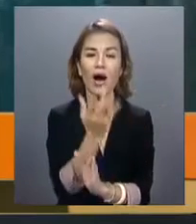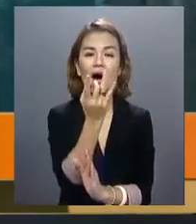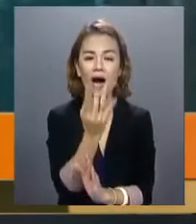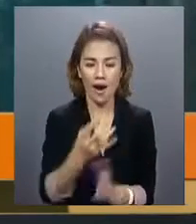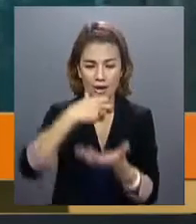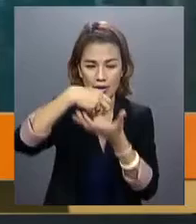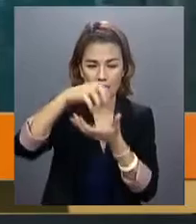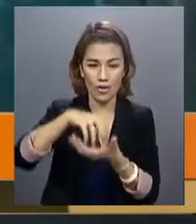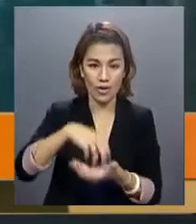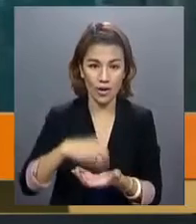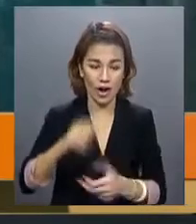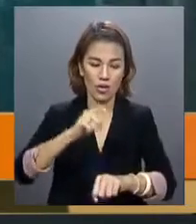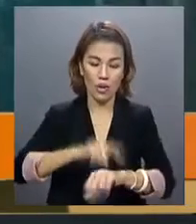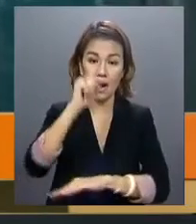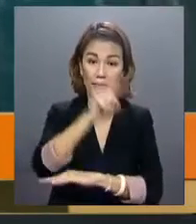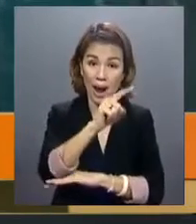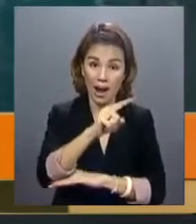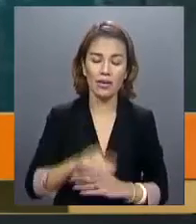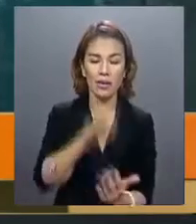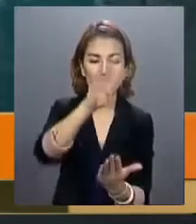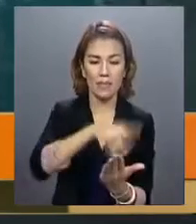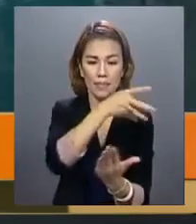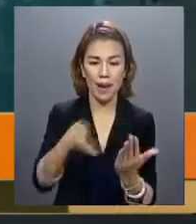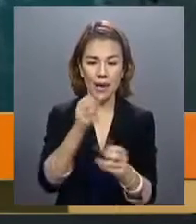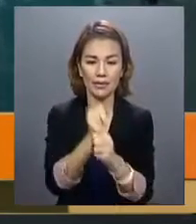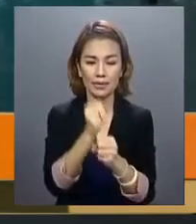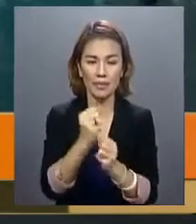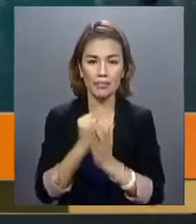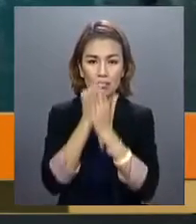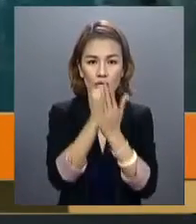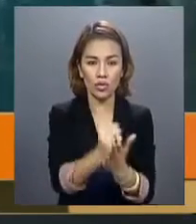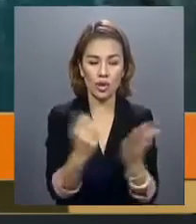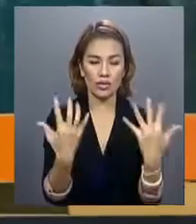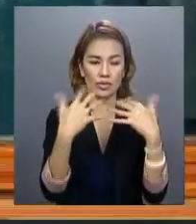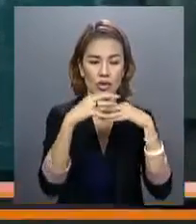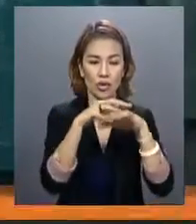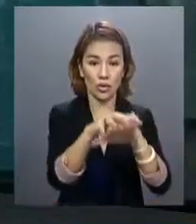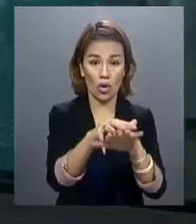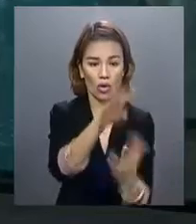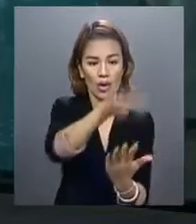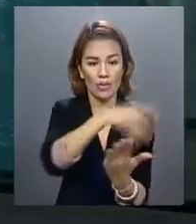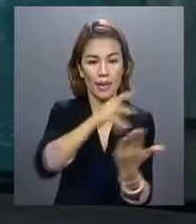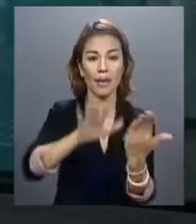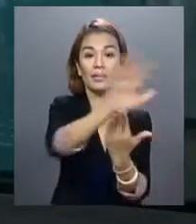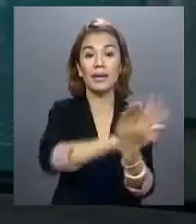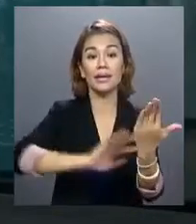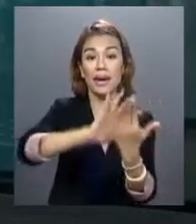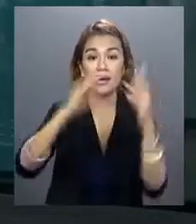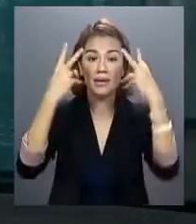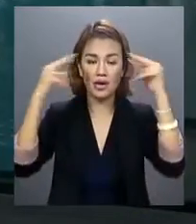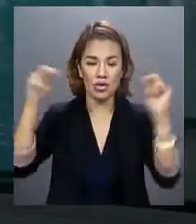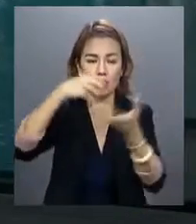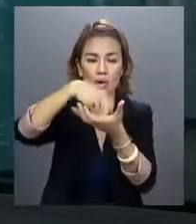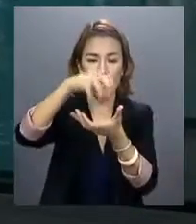ะได้มีการร่วมกันขับเคลื่อนการปฏิรูปประเทศเพื่อให้สอดคล้องกับยุทธศาสตร์ชาติค่ะโดยนายกรัฐมนตรีเองก็จะเป็นผู้มอบนโยบายนี้